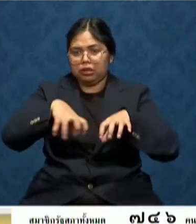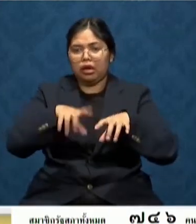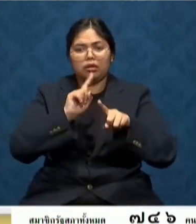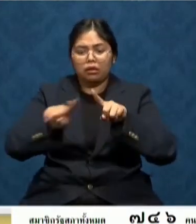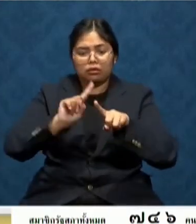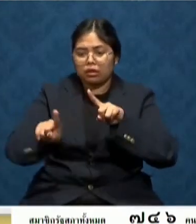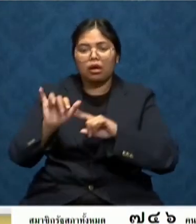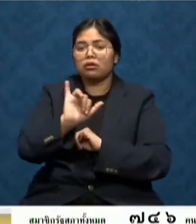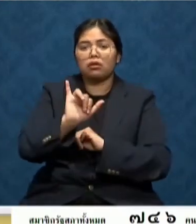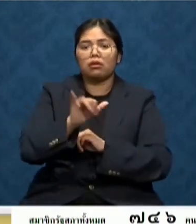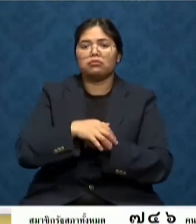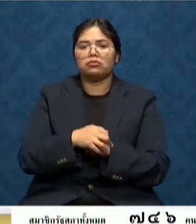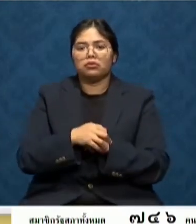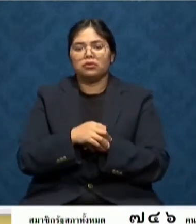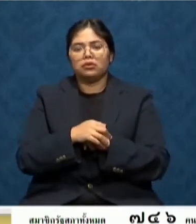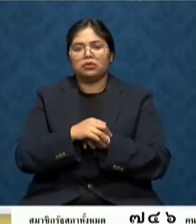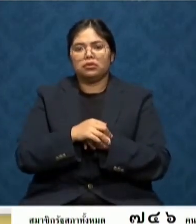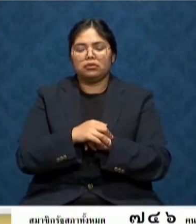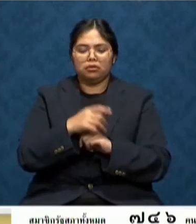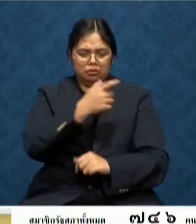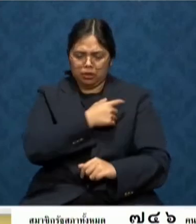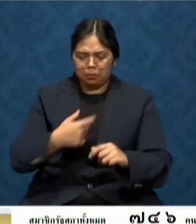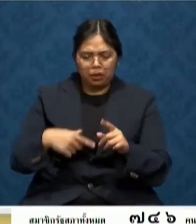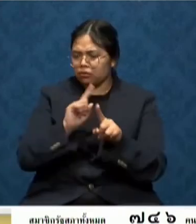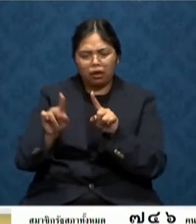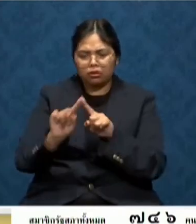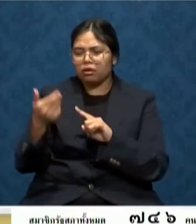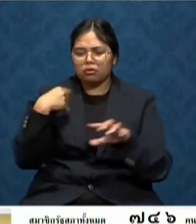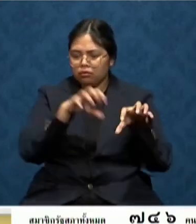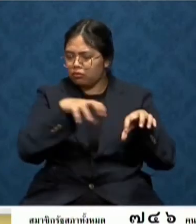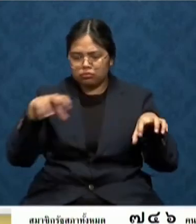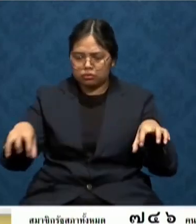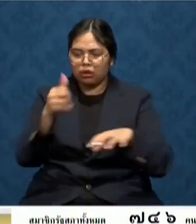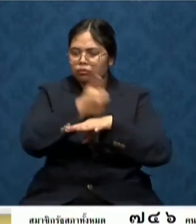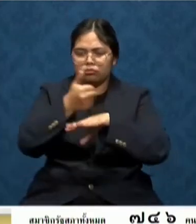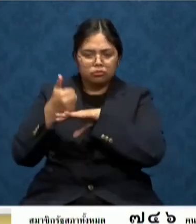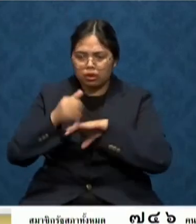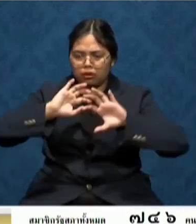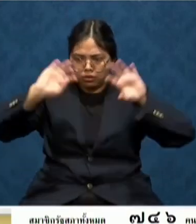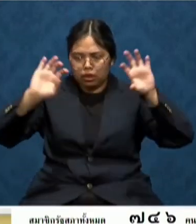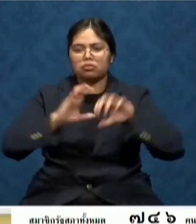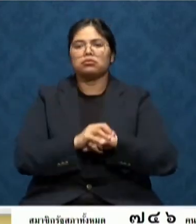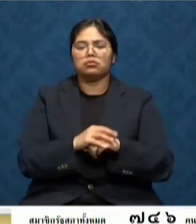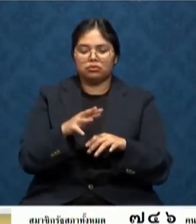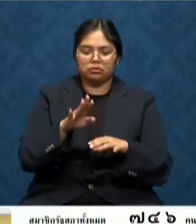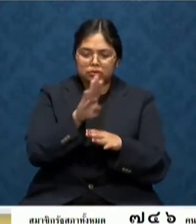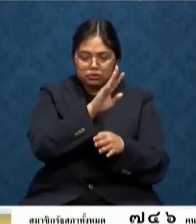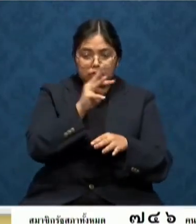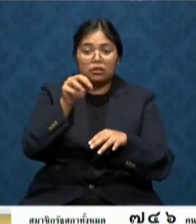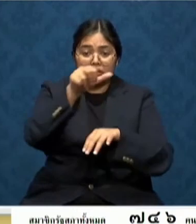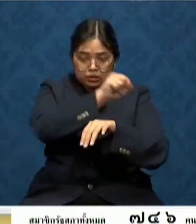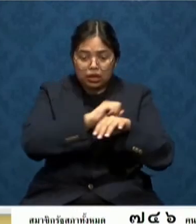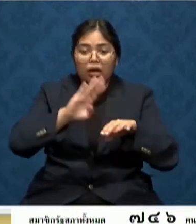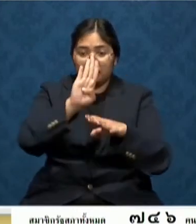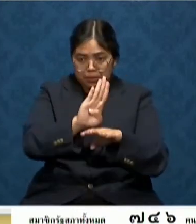ไม่วาจะเป็สถบันต botยืนยัครัวาทุกสถบันทุกหน